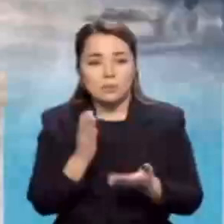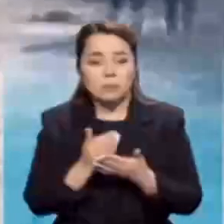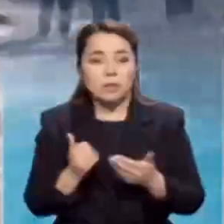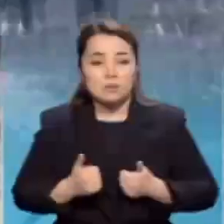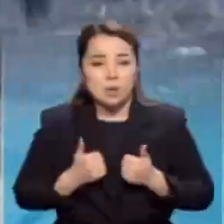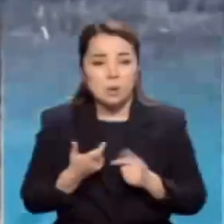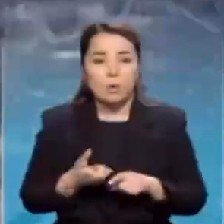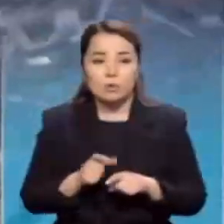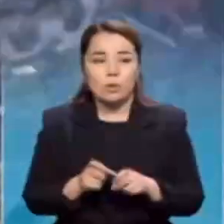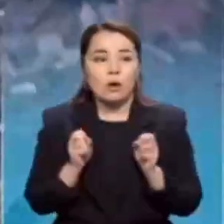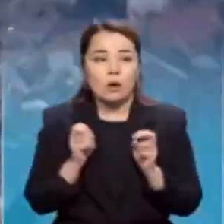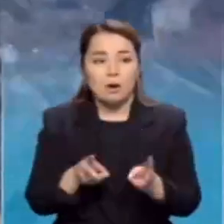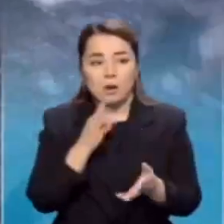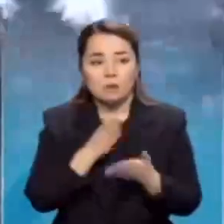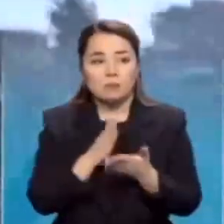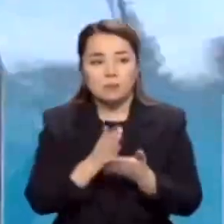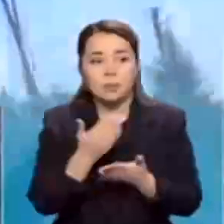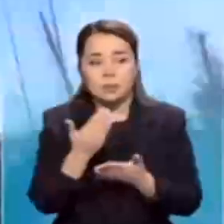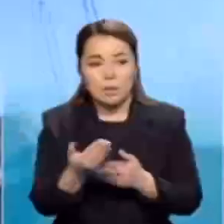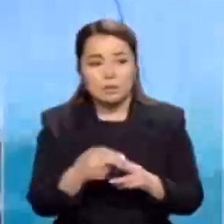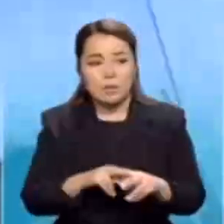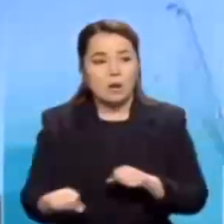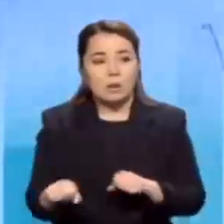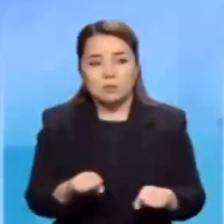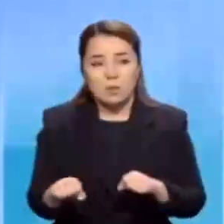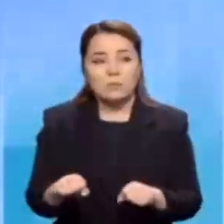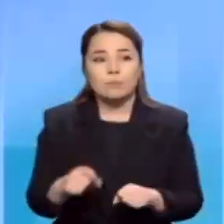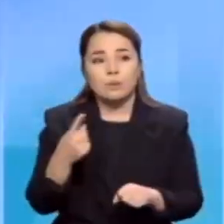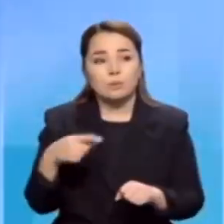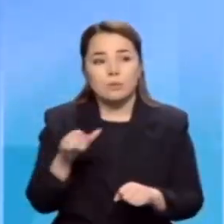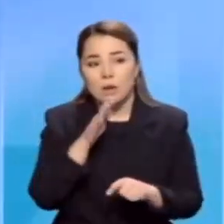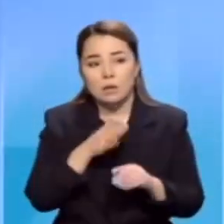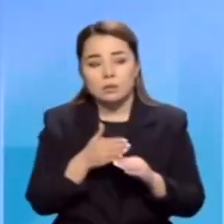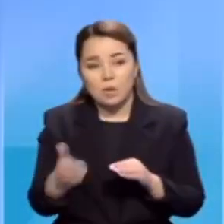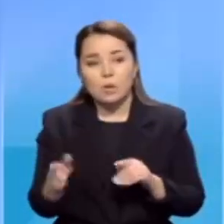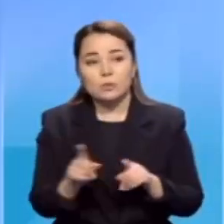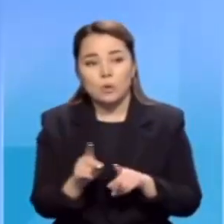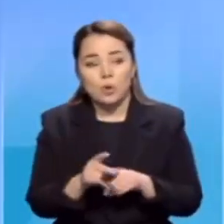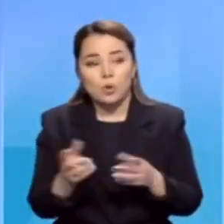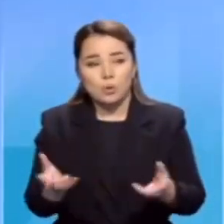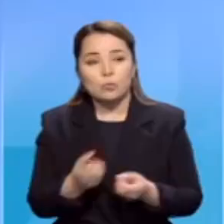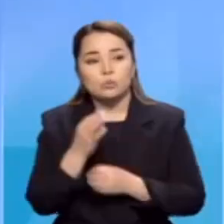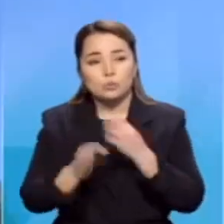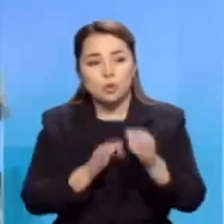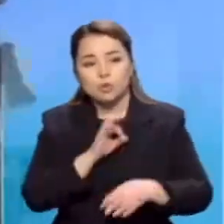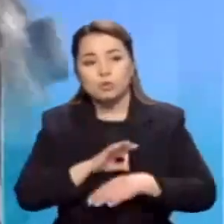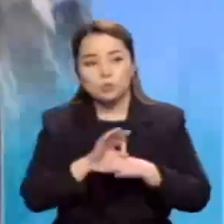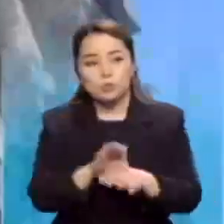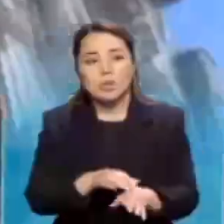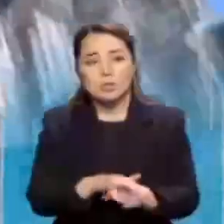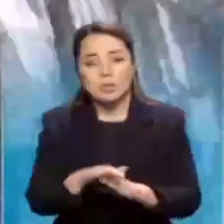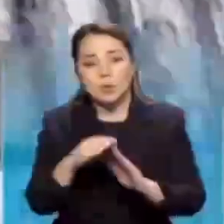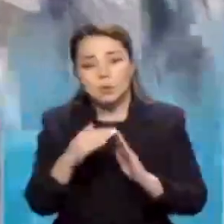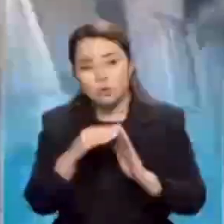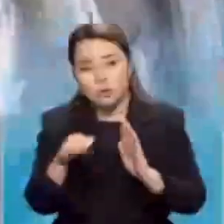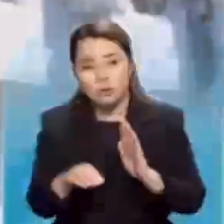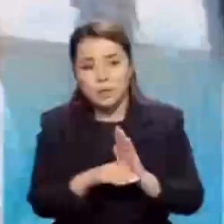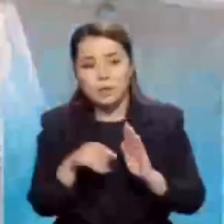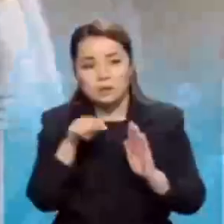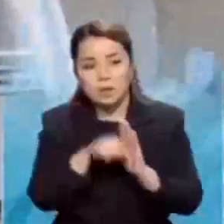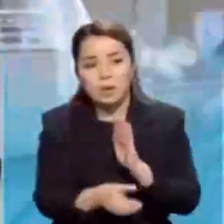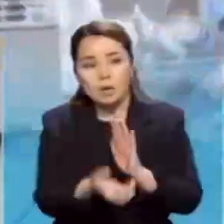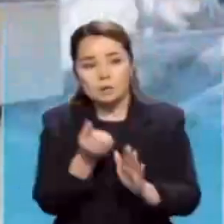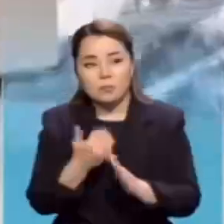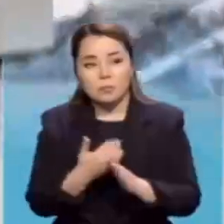Алайда бұл өте қауіпті әрине. Жер сілкінісінен бір апта өтсе де құтқарушылар күндіз-түні жұмыс істеп үйінділер арасынан адамдарды